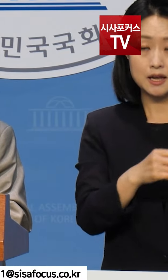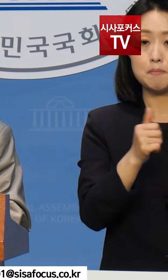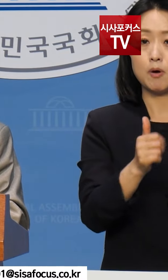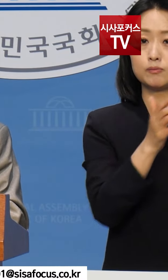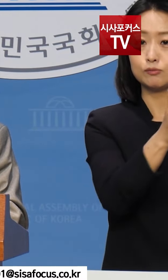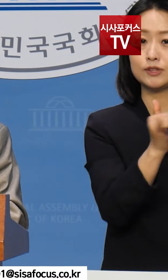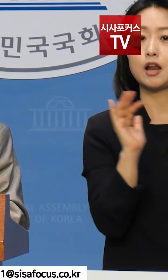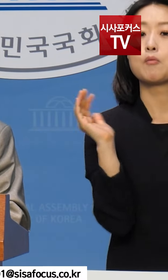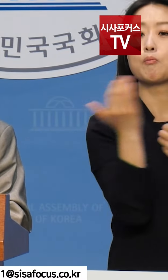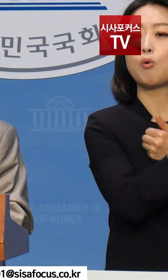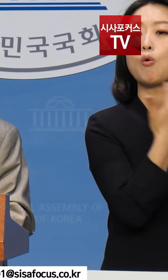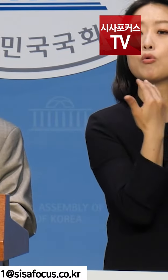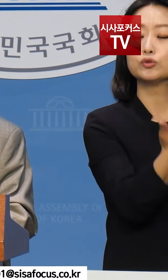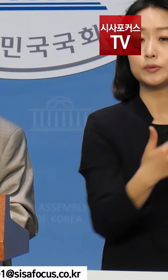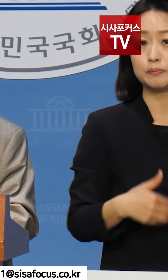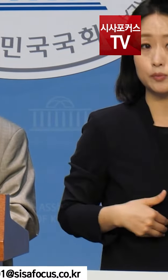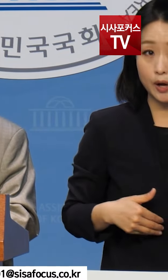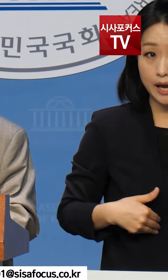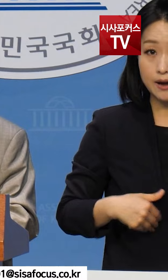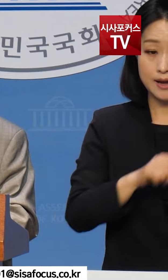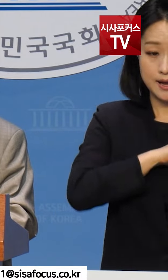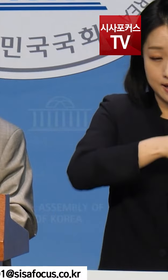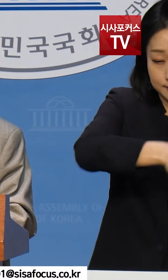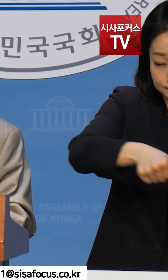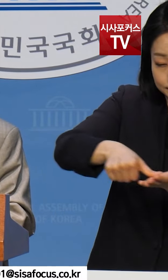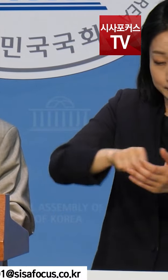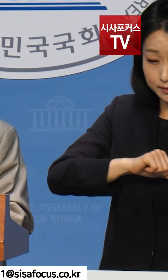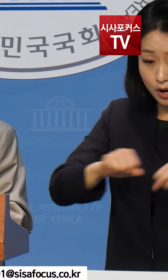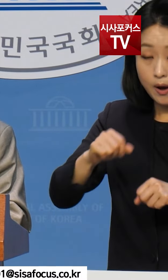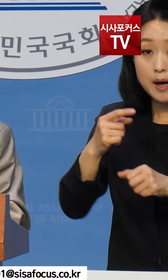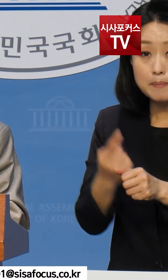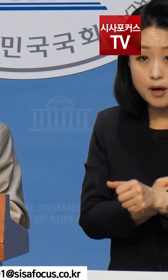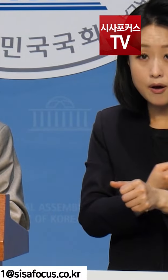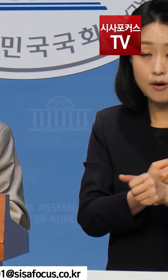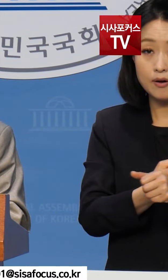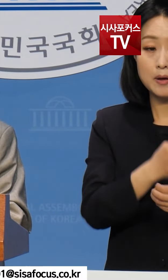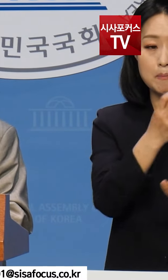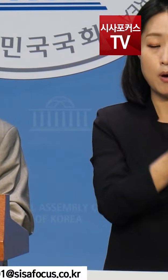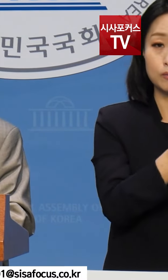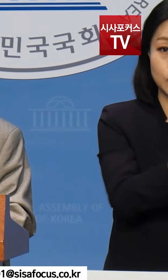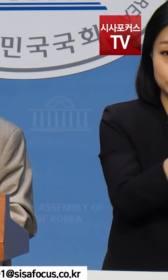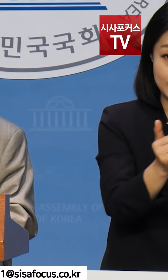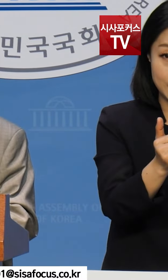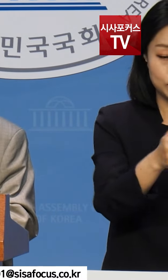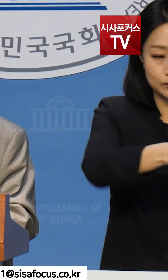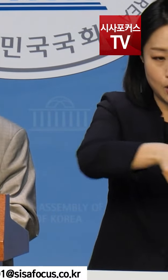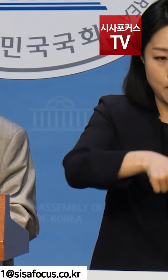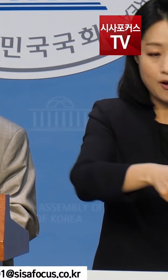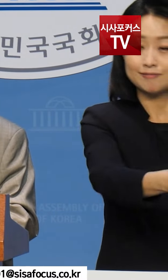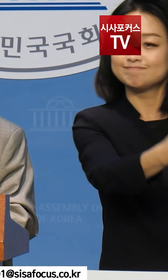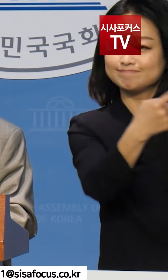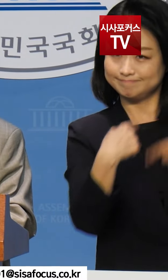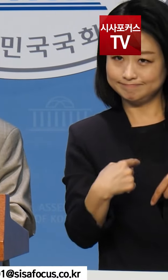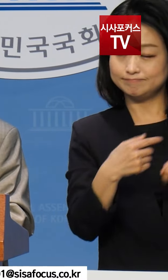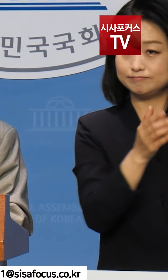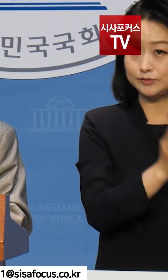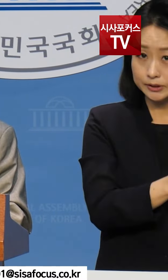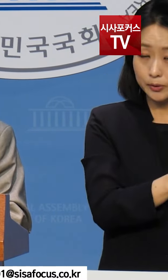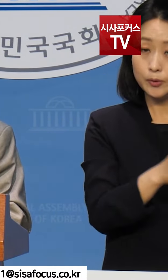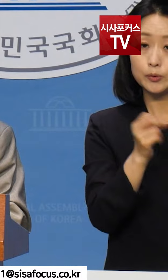합니다. 서명운동이 폭발하면 전현직 법조인도 서명운동에 적극